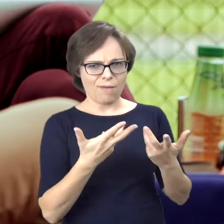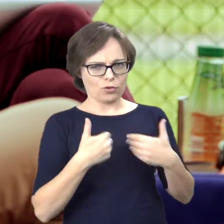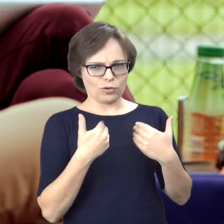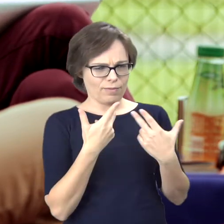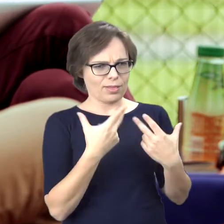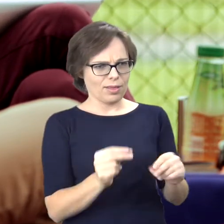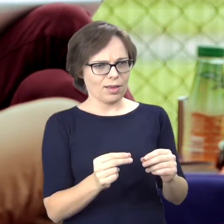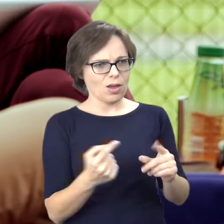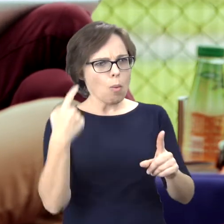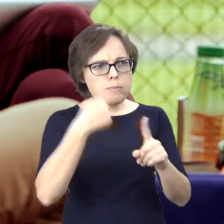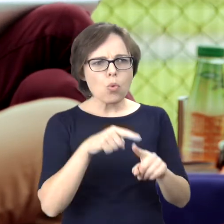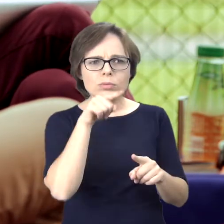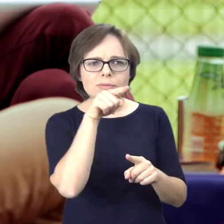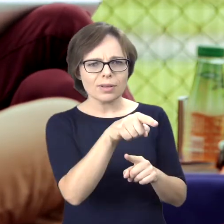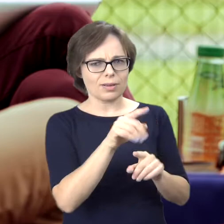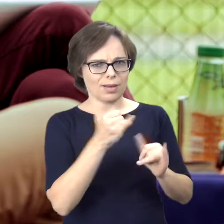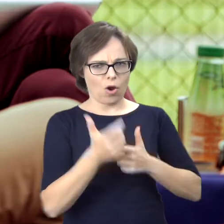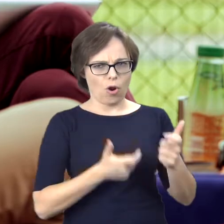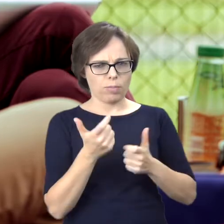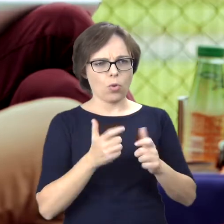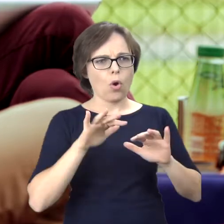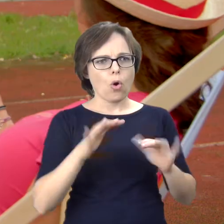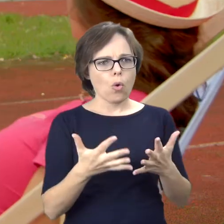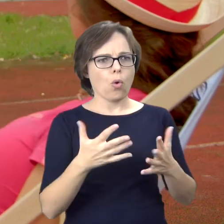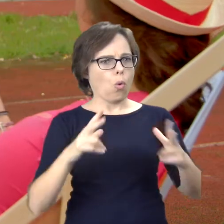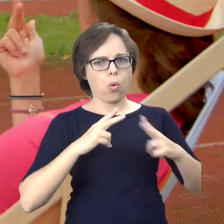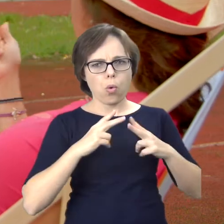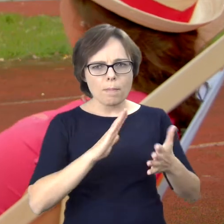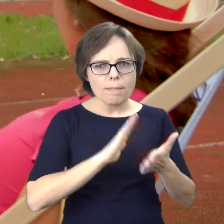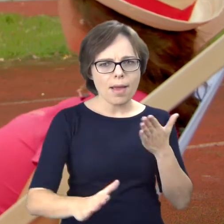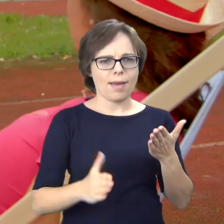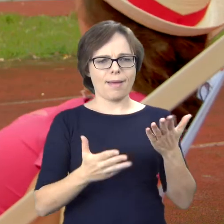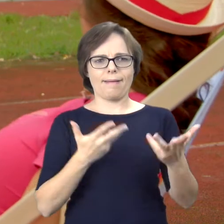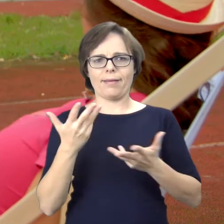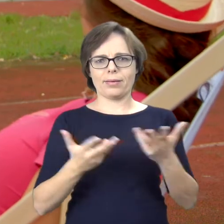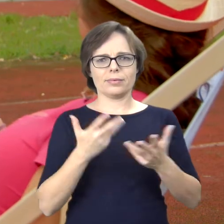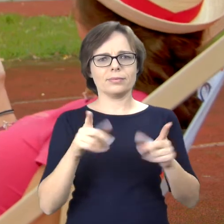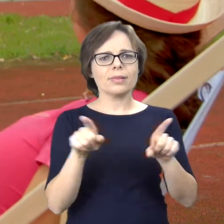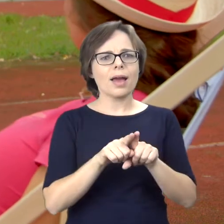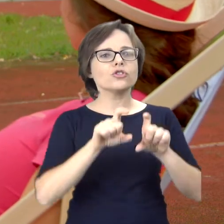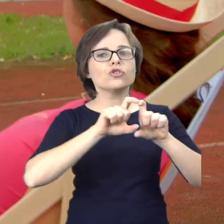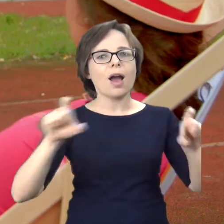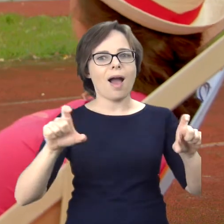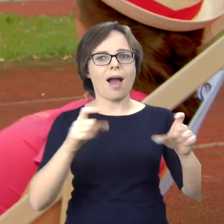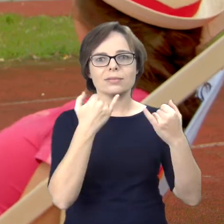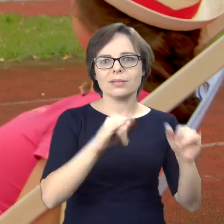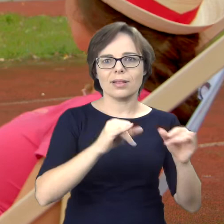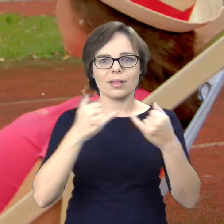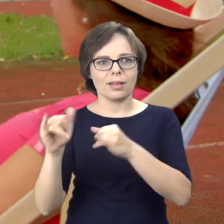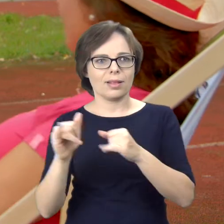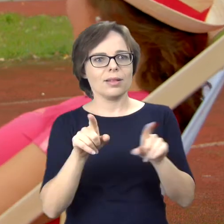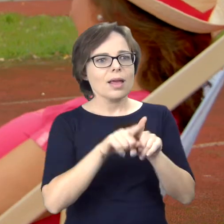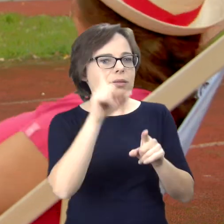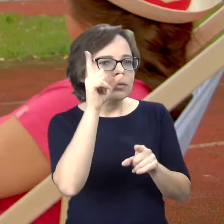w takim trybie, jakim ty to robiłeś, czyli właśnie brak podróże, regeneracji, brak regeneracji, zmiany stref czasowych, niedosypianie,